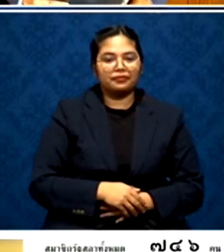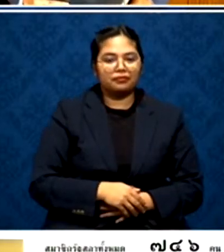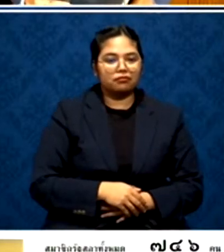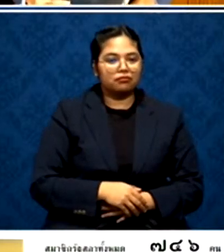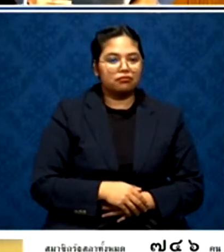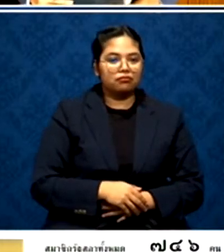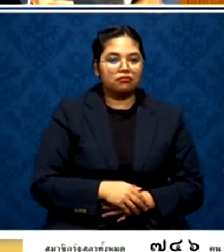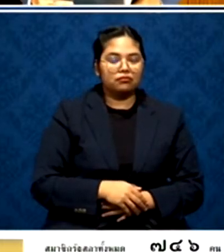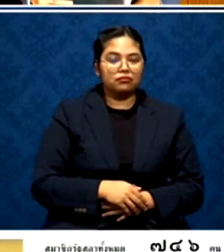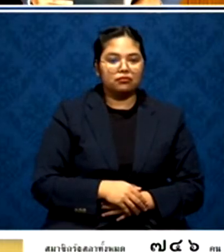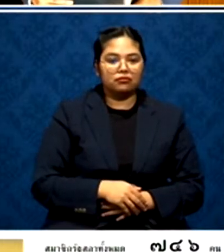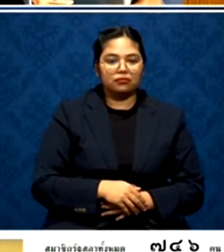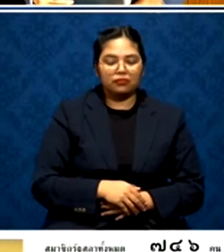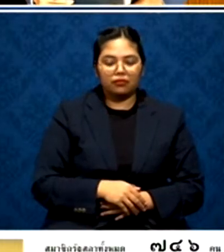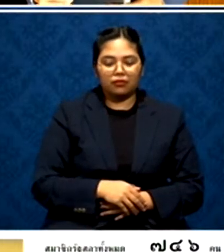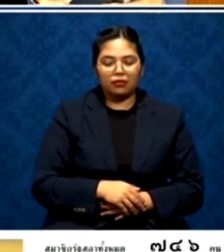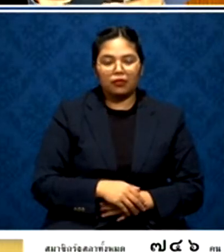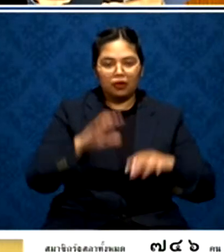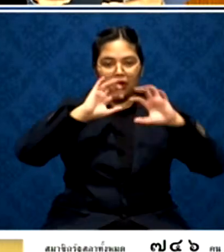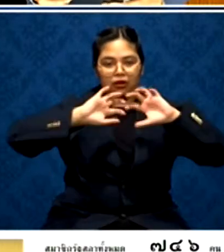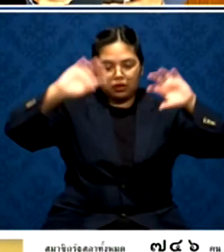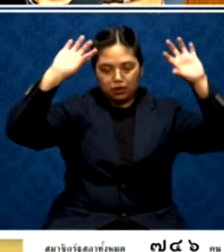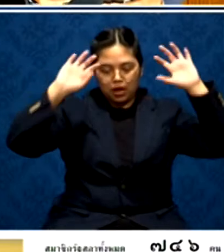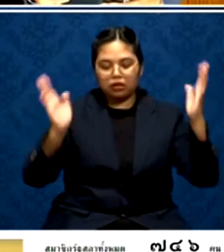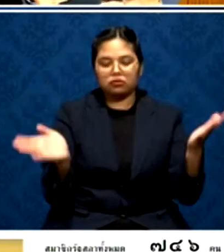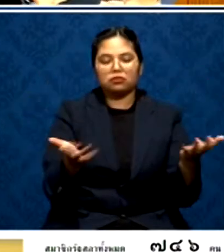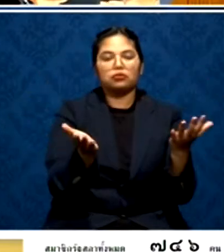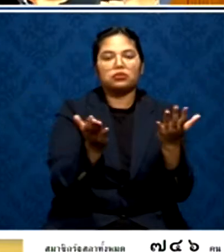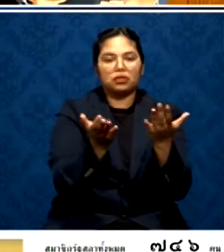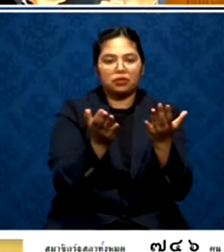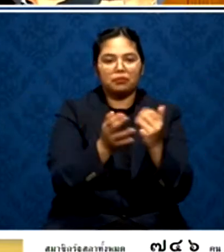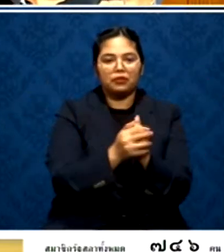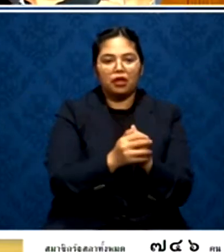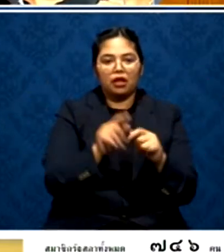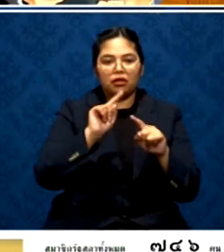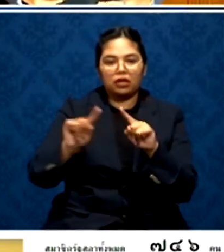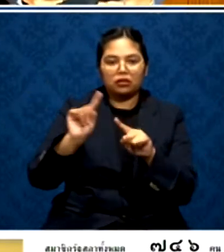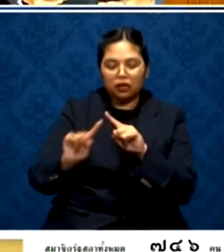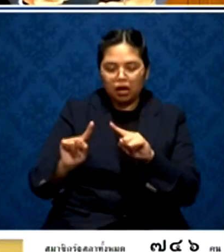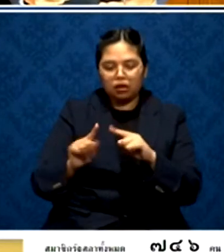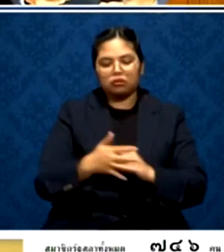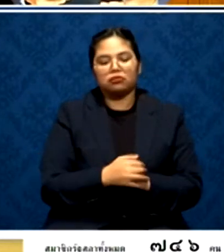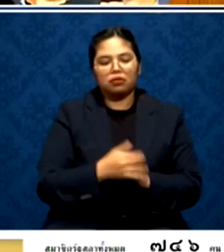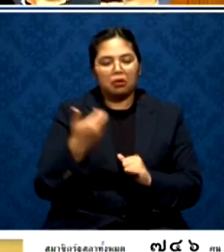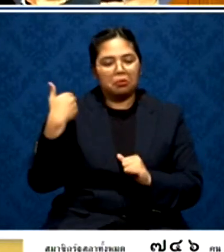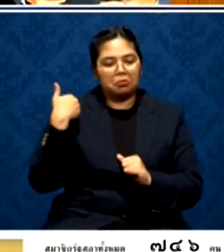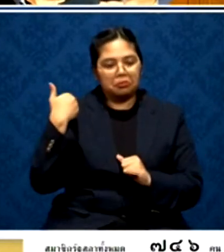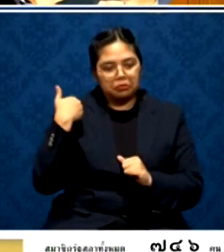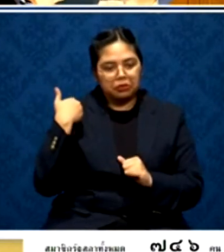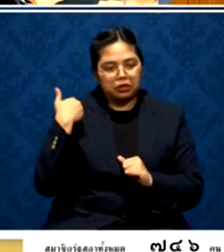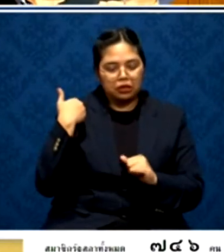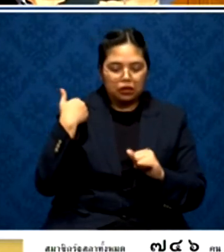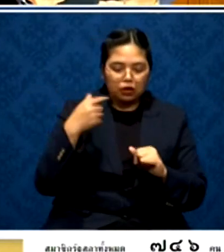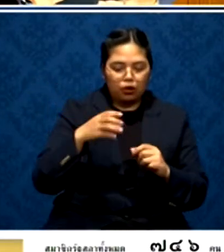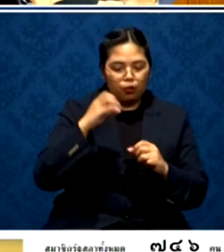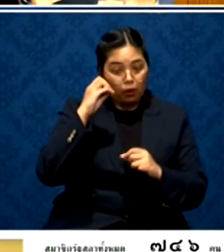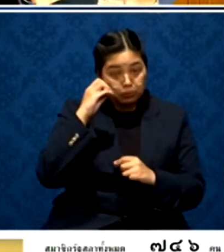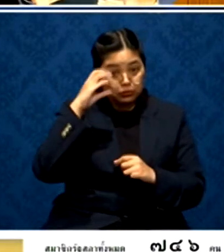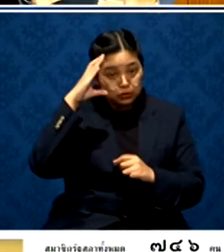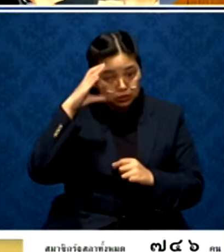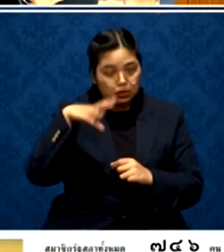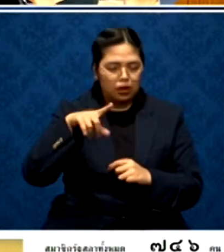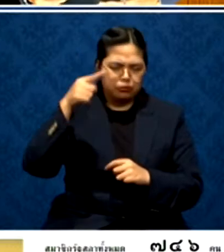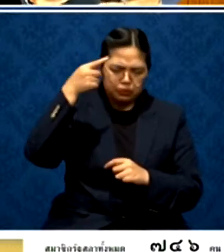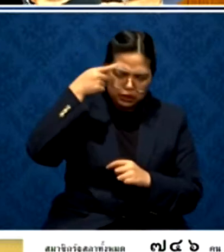รัฐบาลจะส่งเสริมการเปิดกว้างและเปิดรับความหลากหลายทางอัตลักษณ์ความเชื่อและความคิ